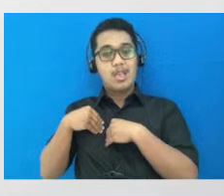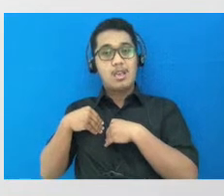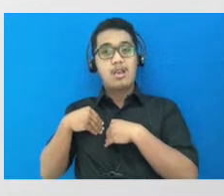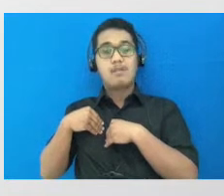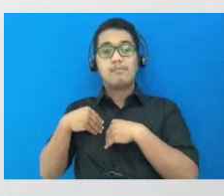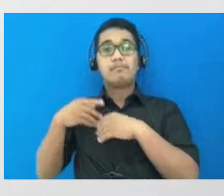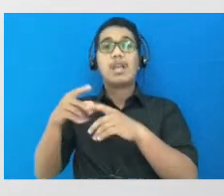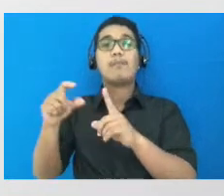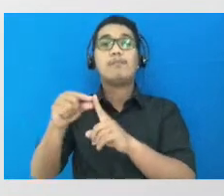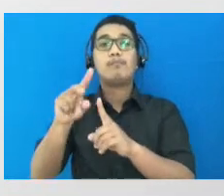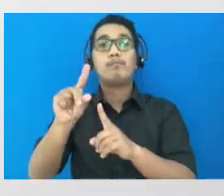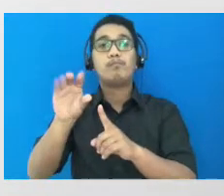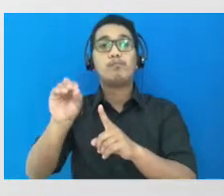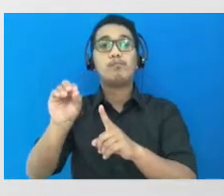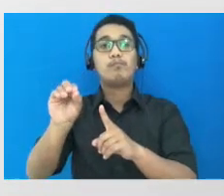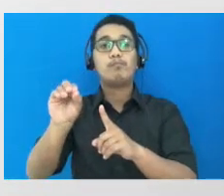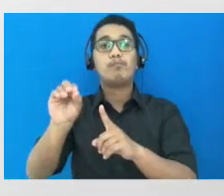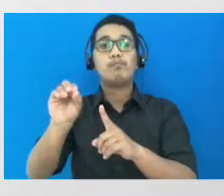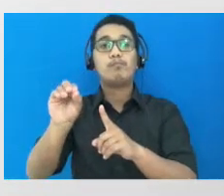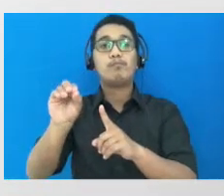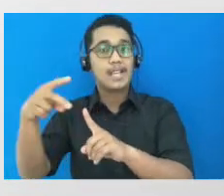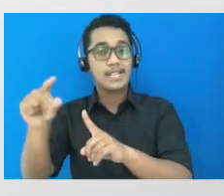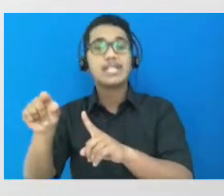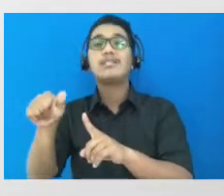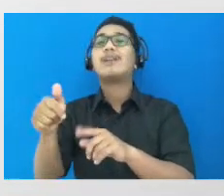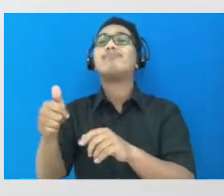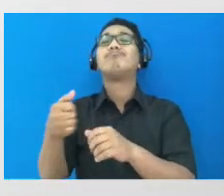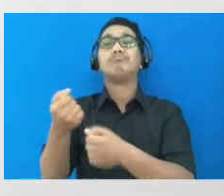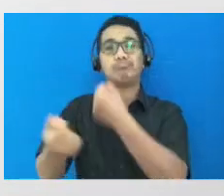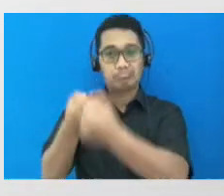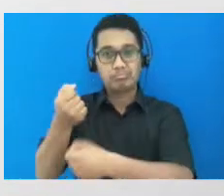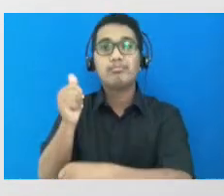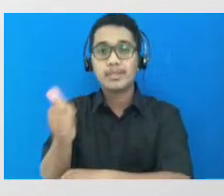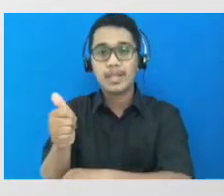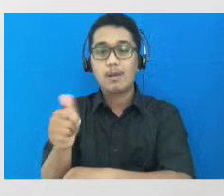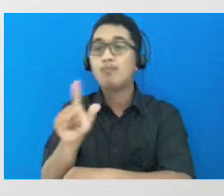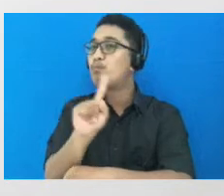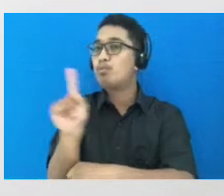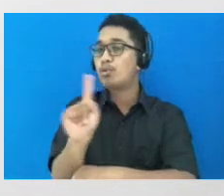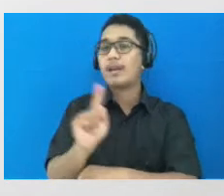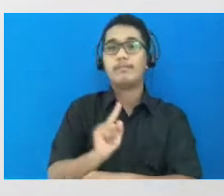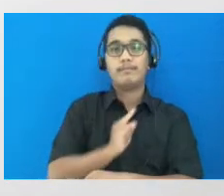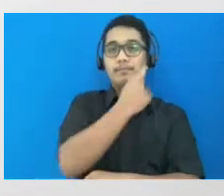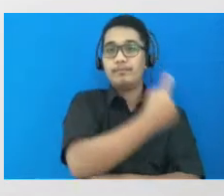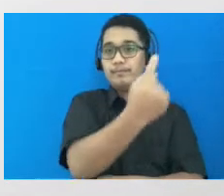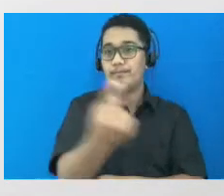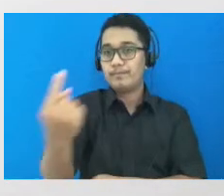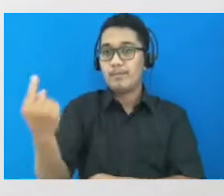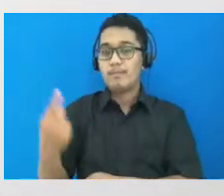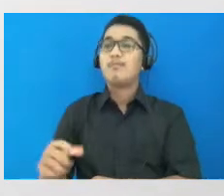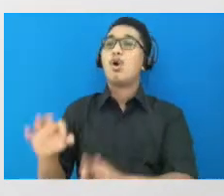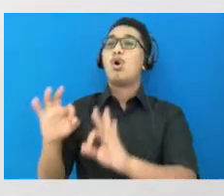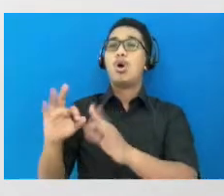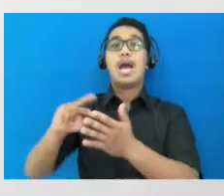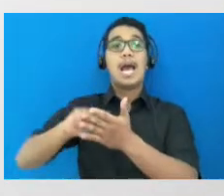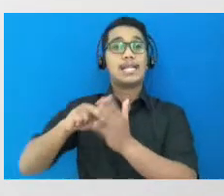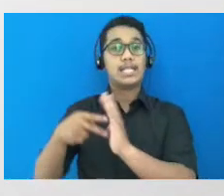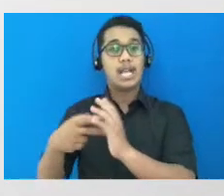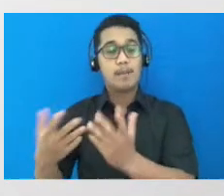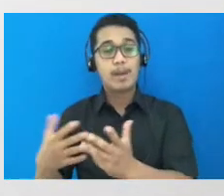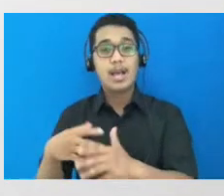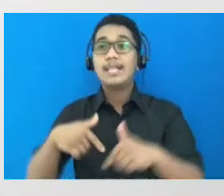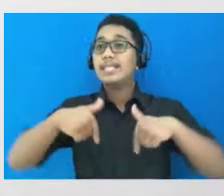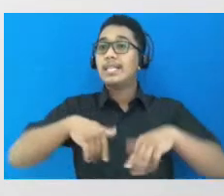individu masyarakat atau pengguna platform tadi. Demikian. Ya, artinya saat ini masih belum